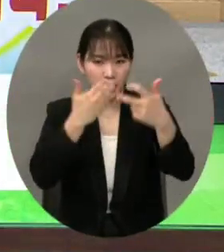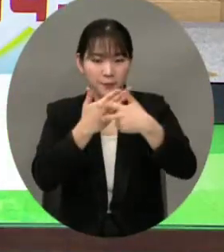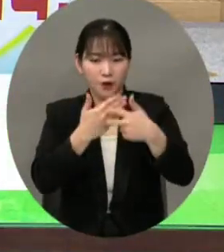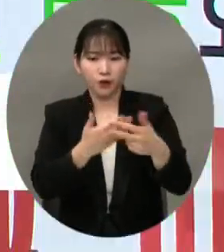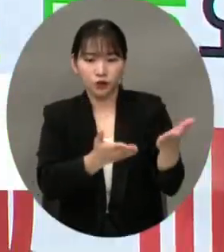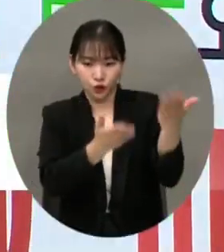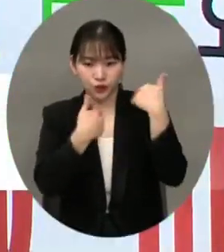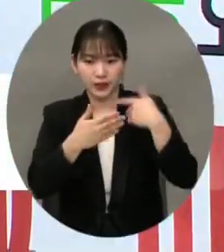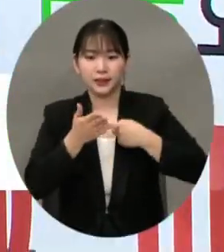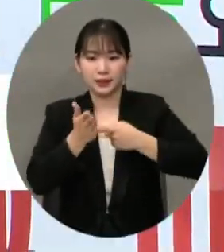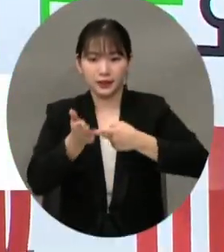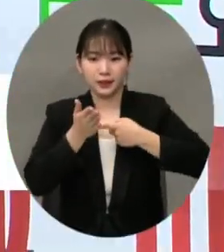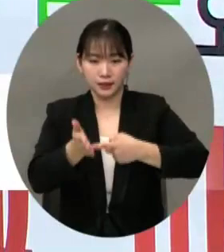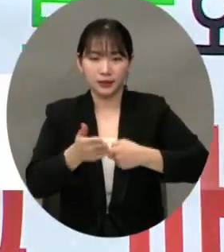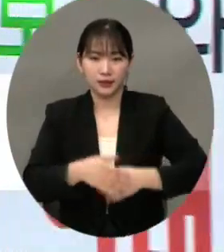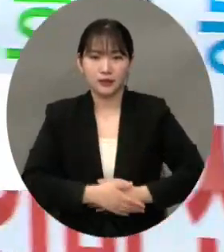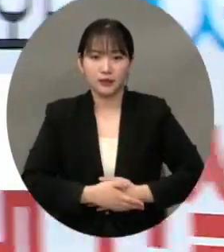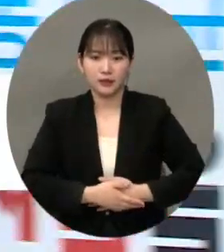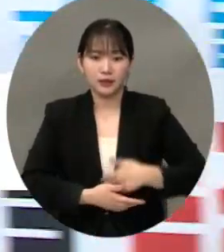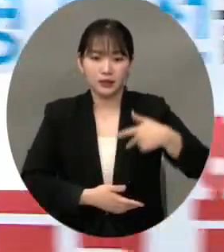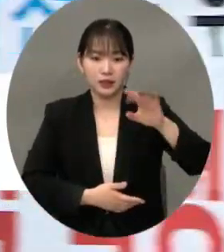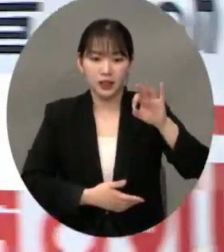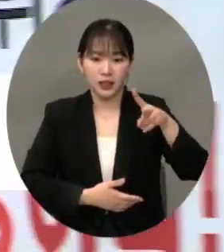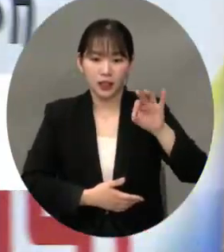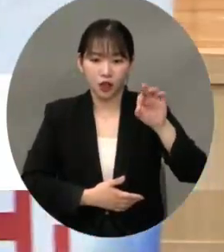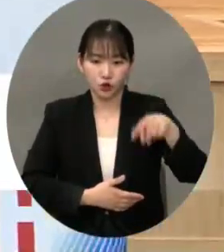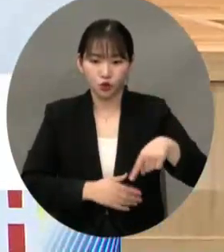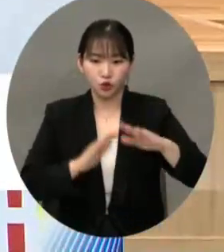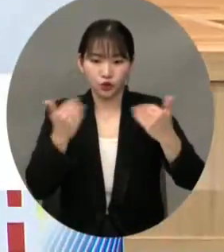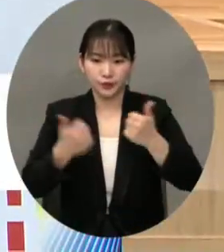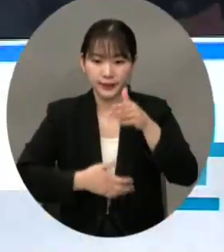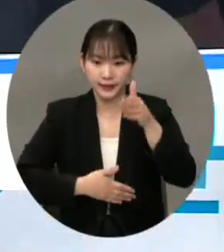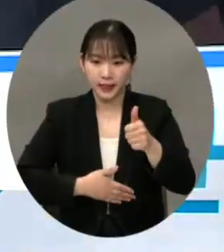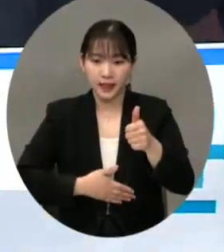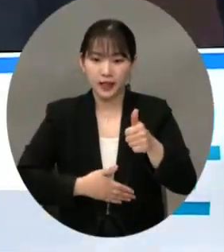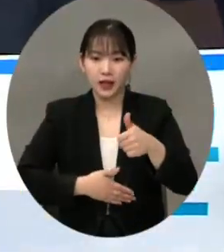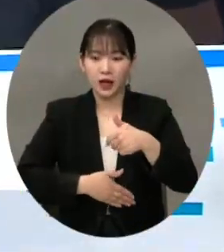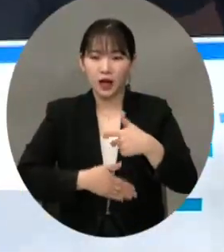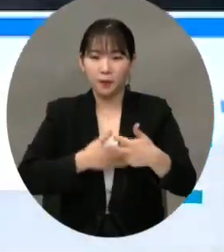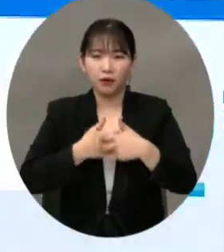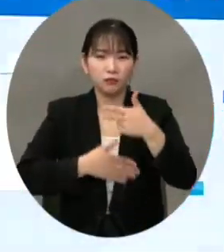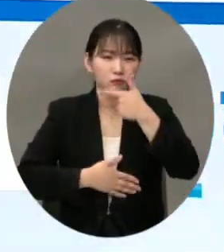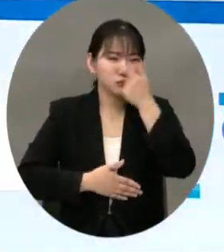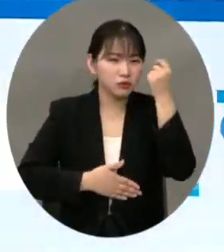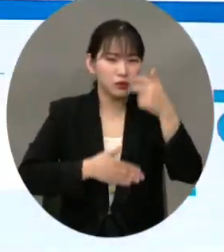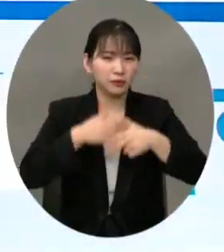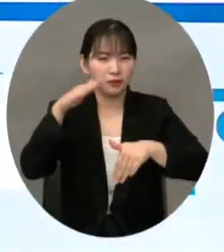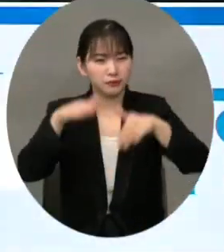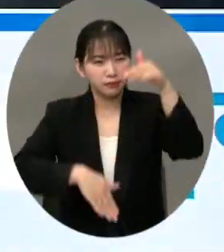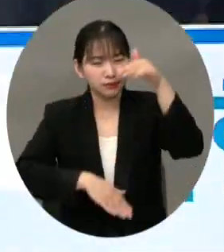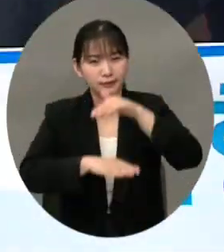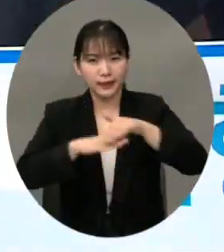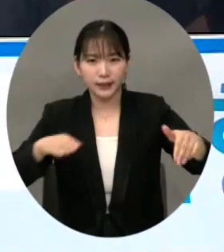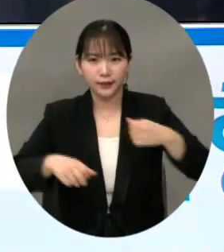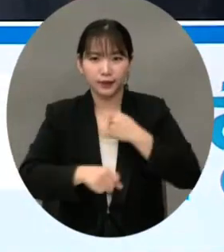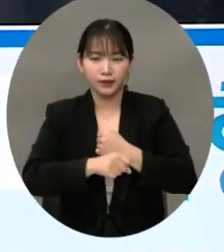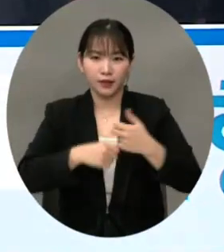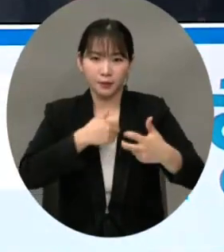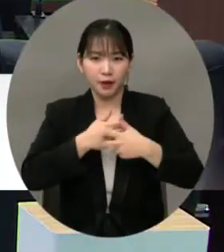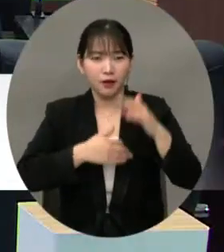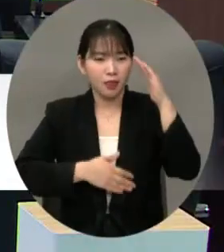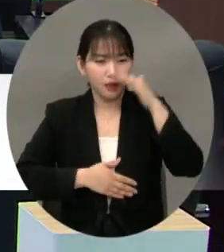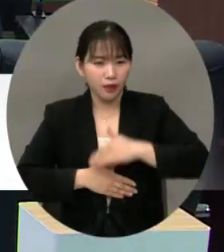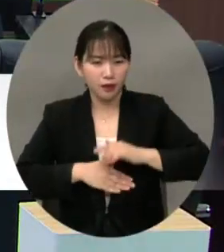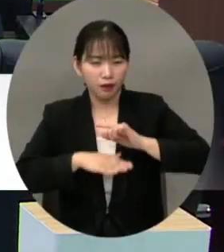유치를 촉구했습니다. 장영우 진도군 의회 의장은 의료 공백과 의료 자원 불균형을 해소하고 의료